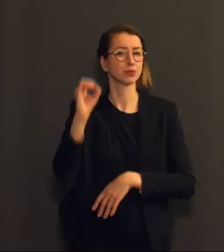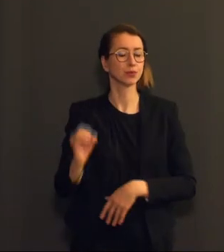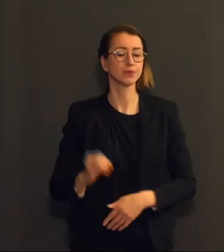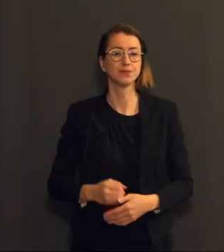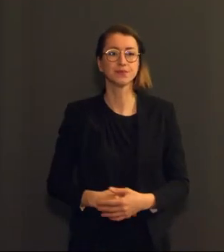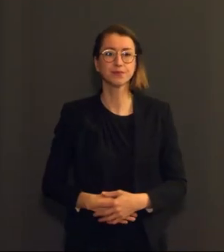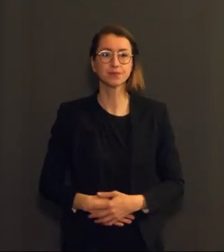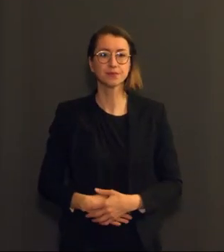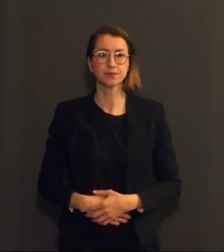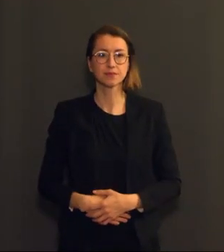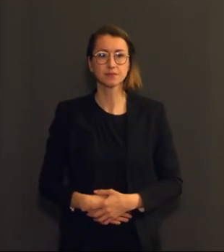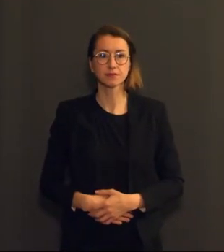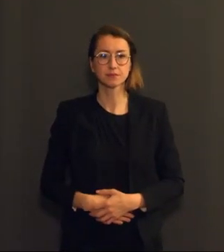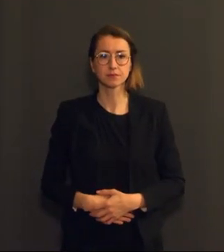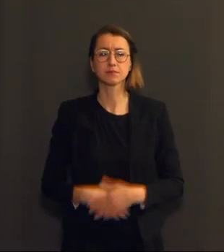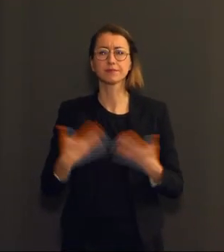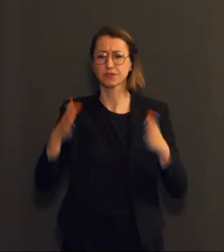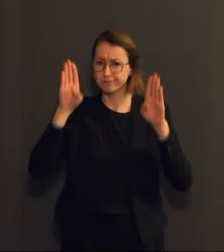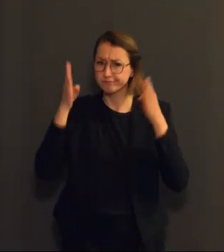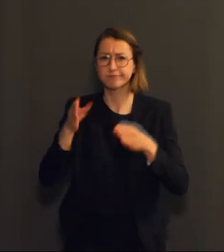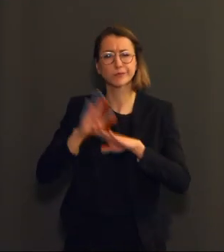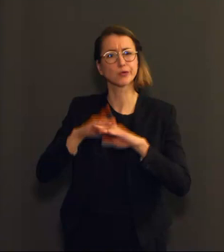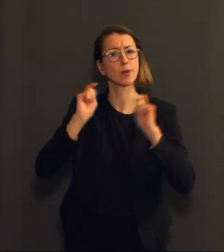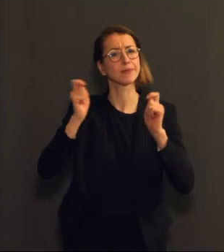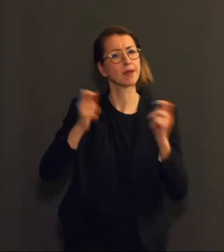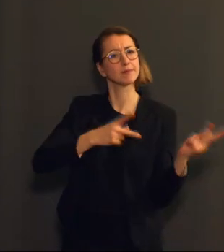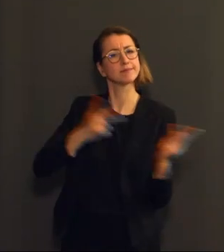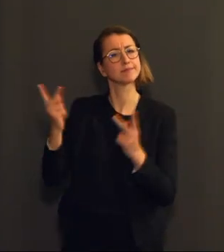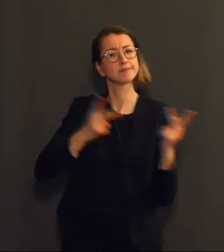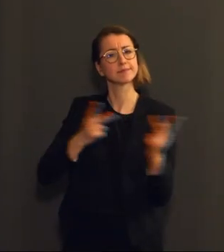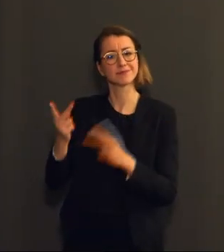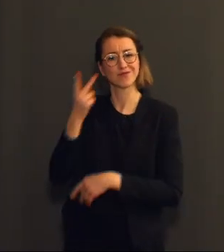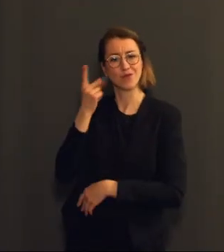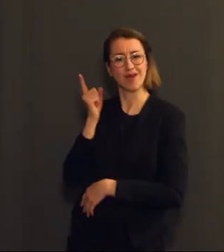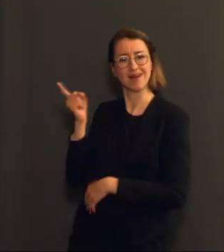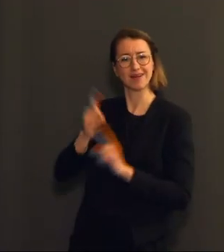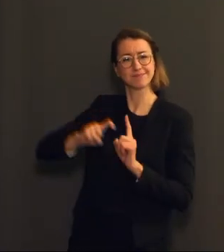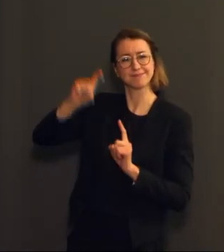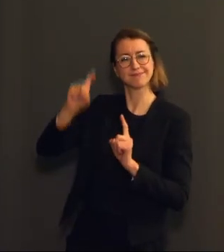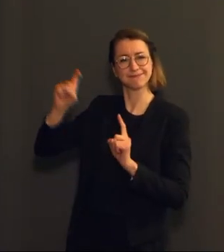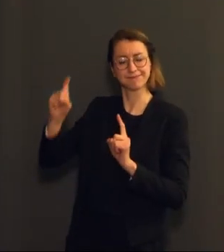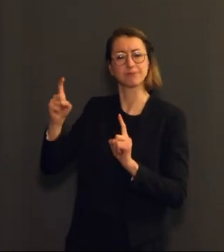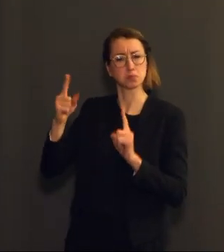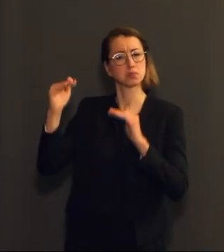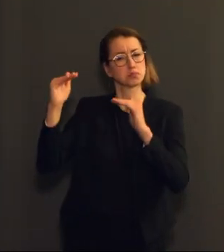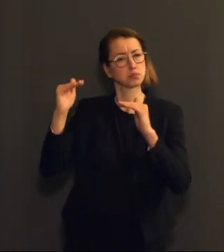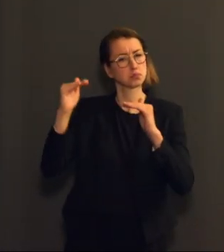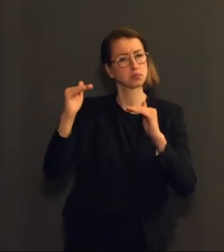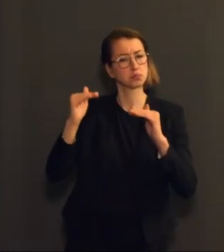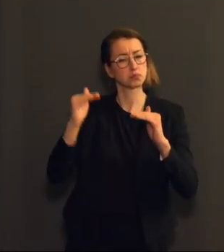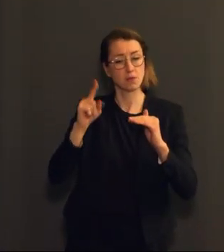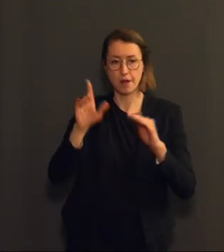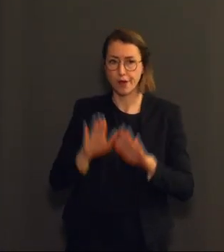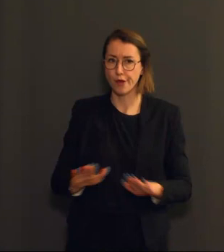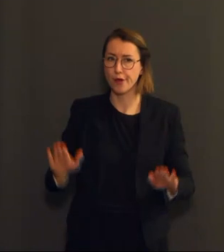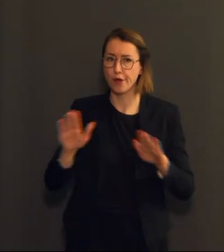s'intéresse aux hospitalisations, mais vous voyez qu'elles continuent lentement à diminuer. On n'est pas du tout devant la même évolution que les pics de la